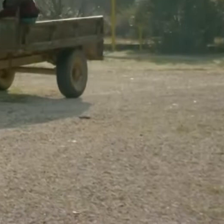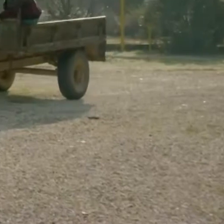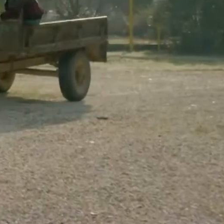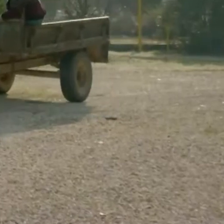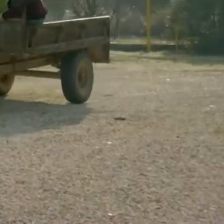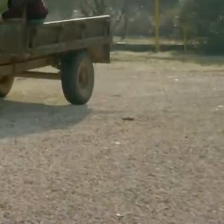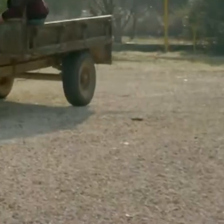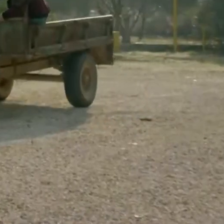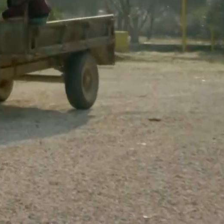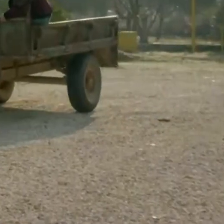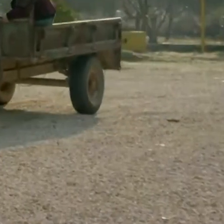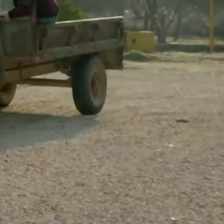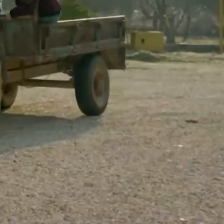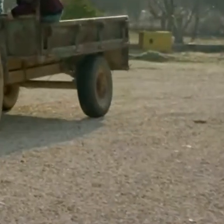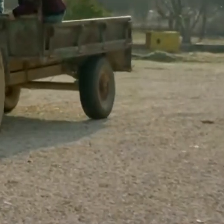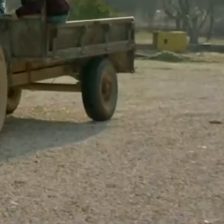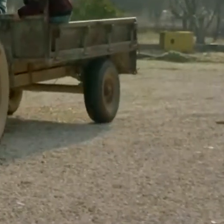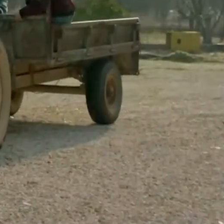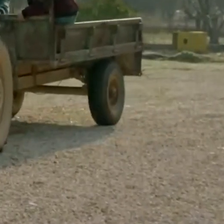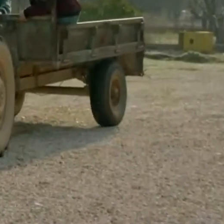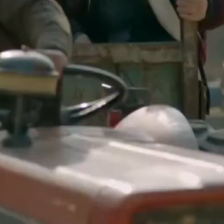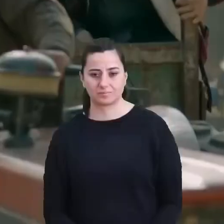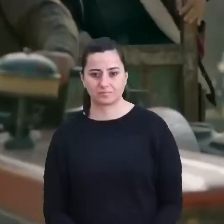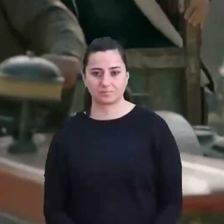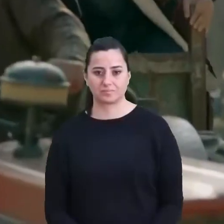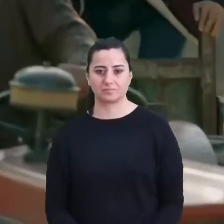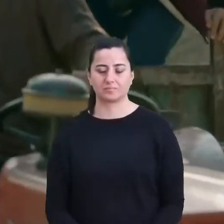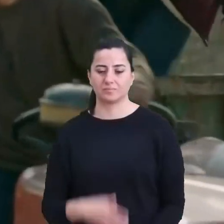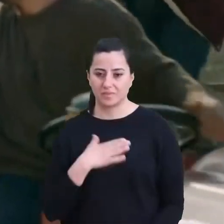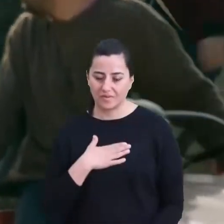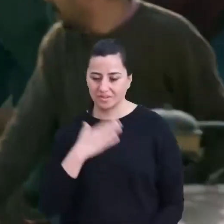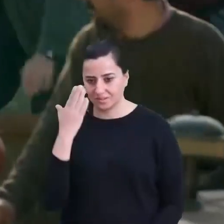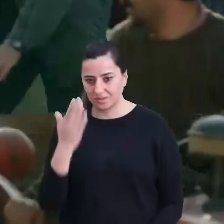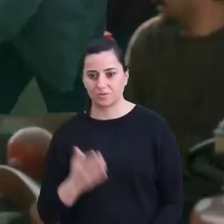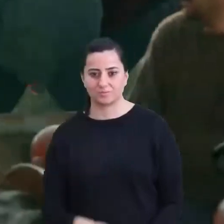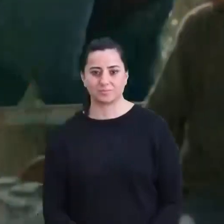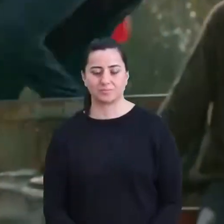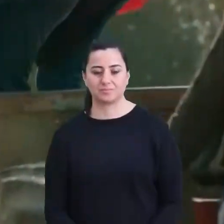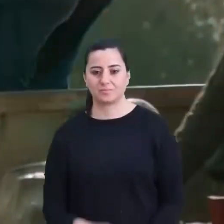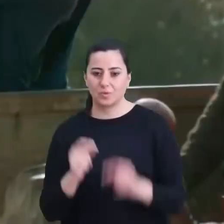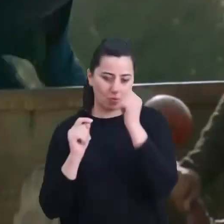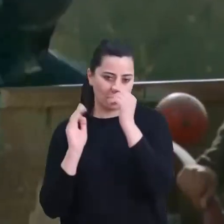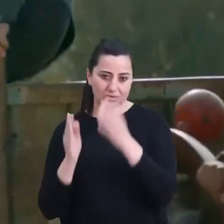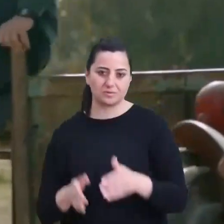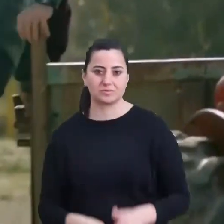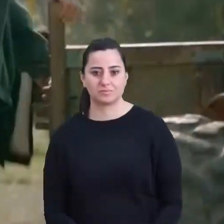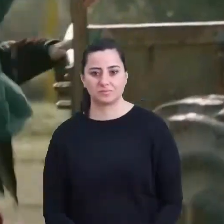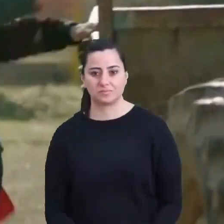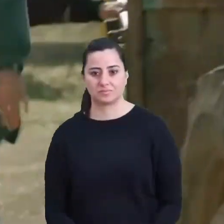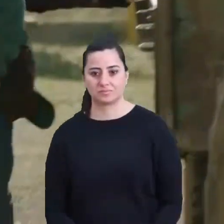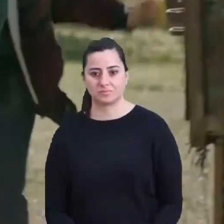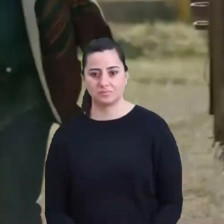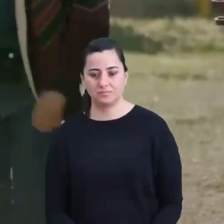oturmuşlar. Sabahattin'in istasyonuna geldiler. Sağ ol dayı. Sağ ol be. Hadi kolay gelsin sana.